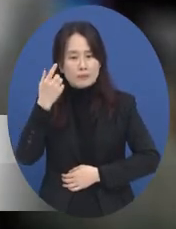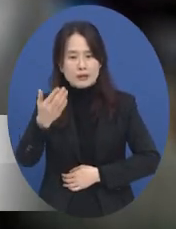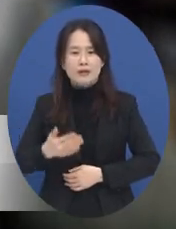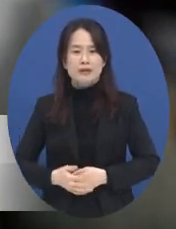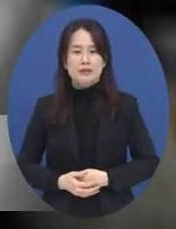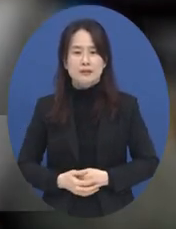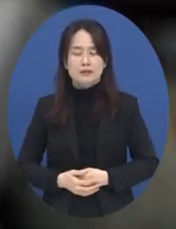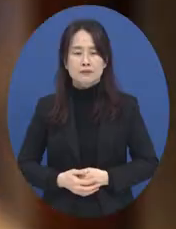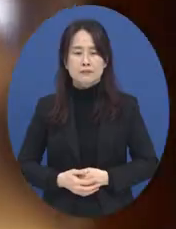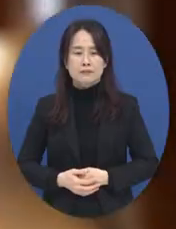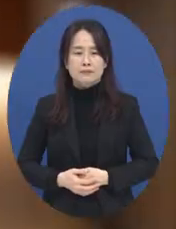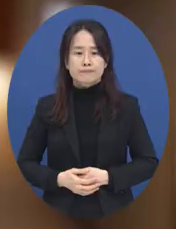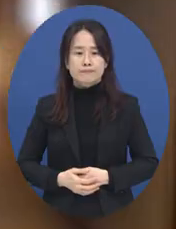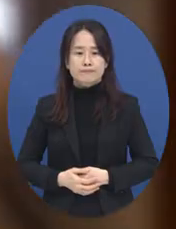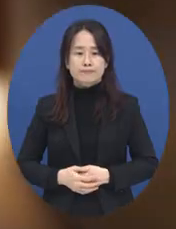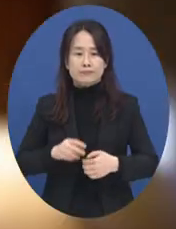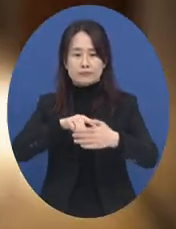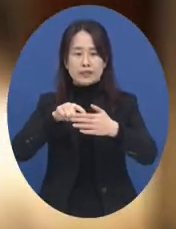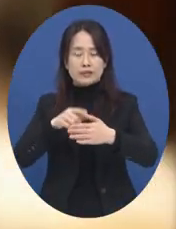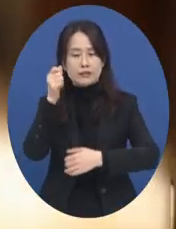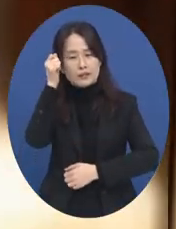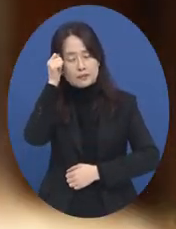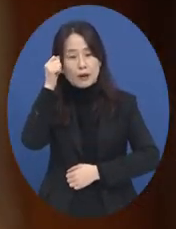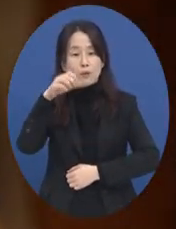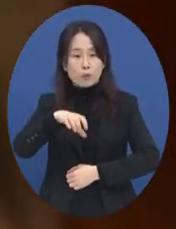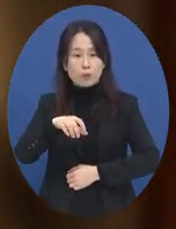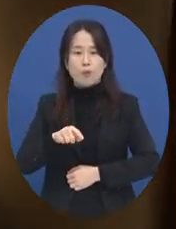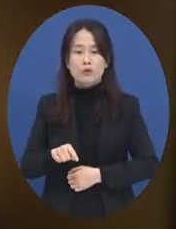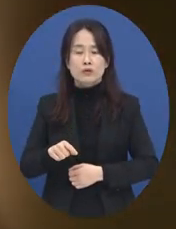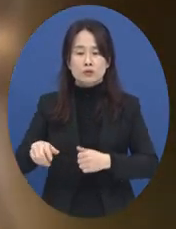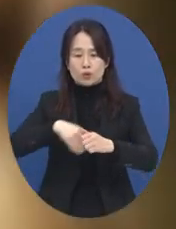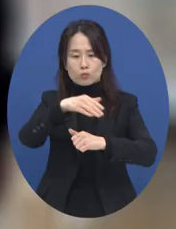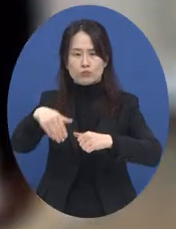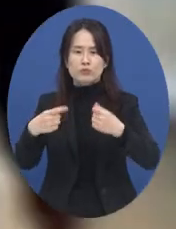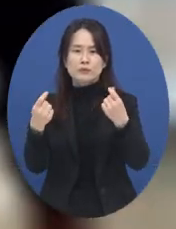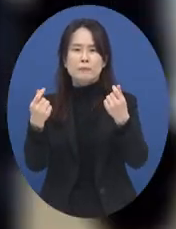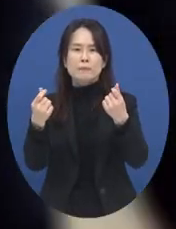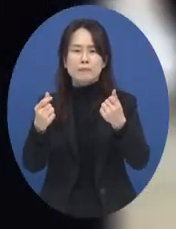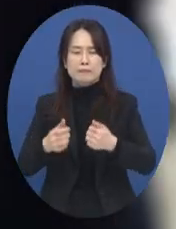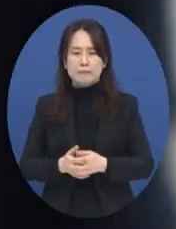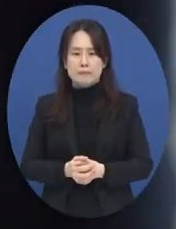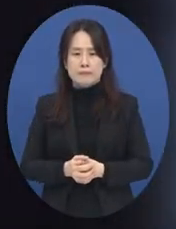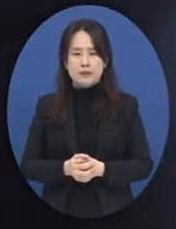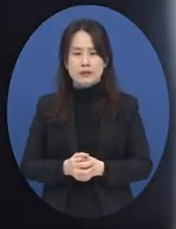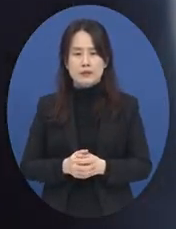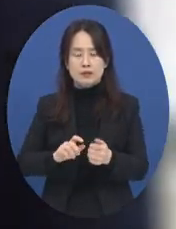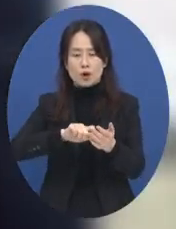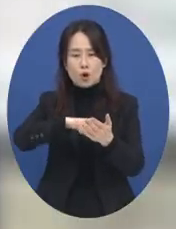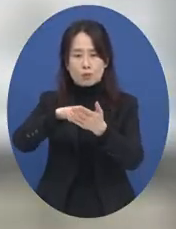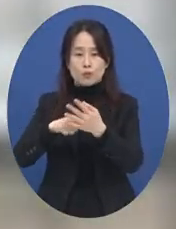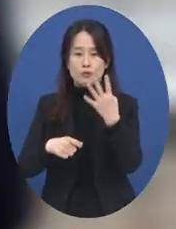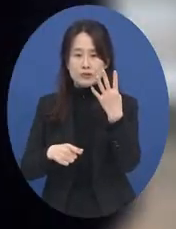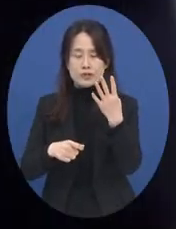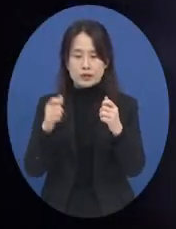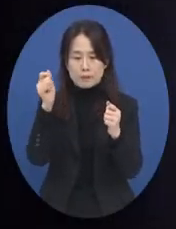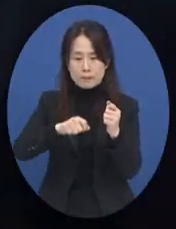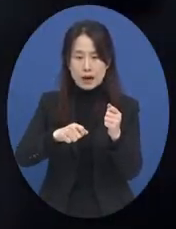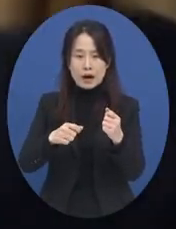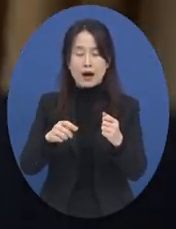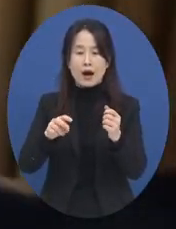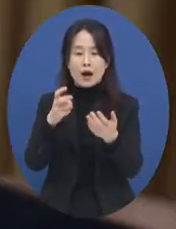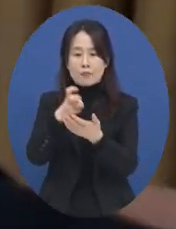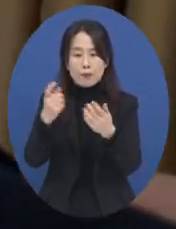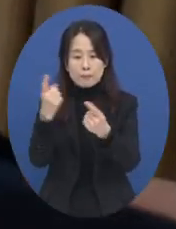어떻게 알겠어요? 도내 한 숙박시설. 이곳도 상황은 마찬가지입니다. 앵커볼트 4개로 고정하도록